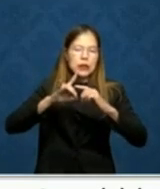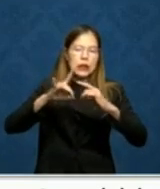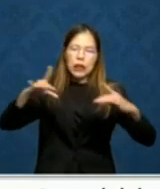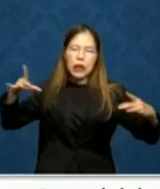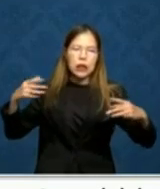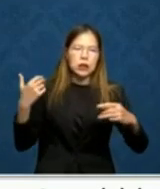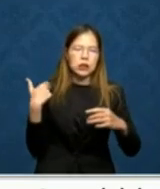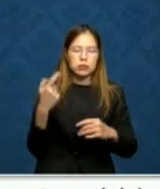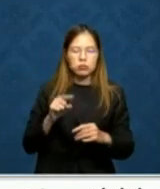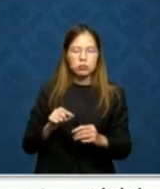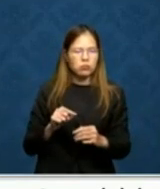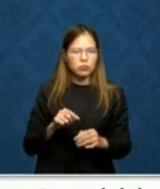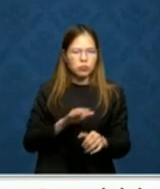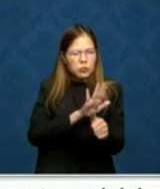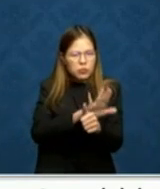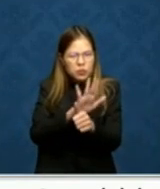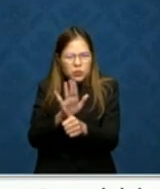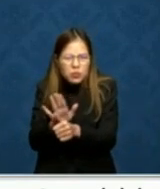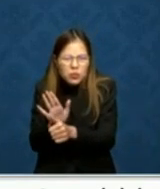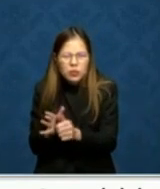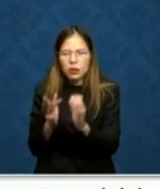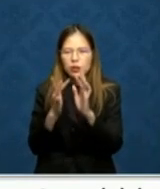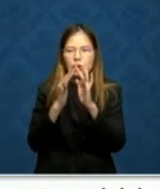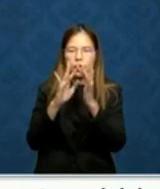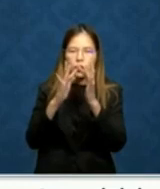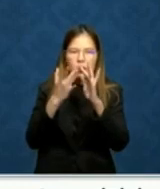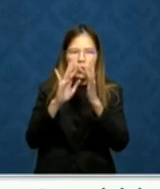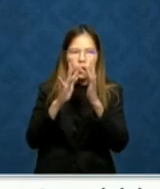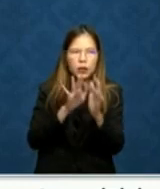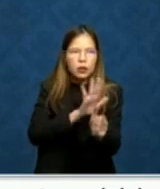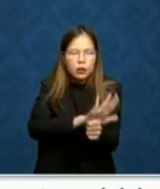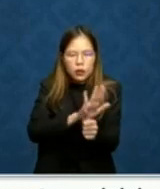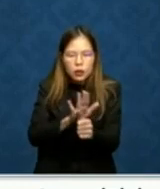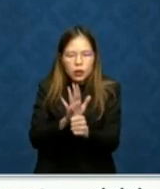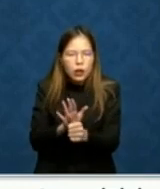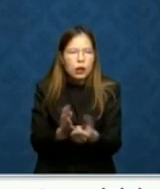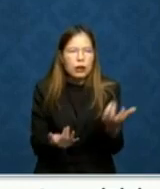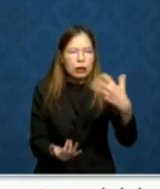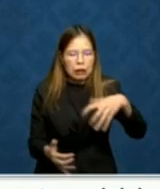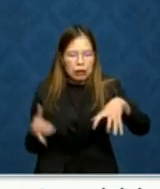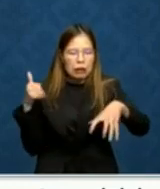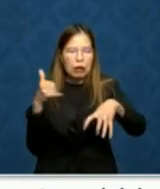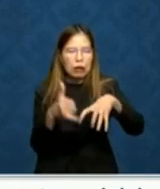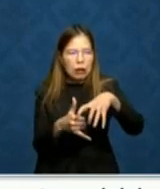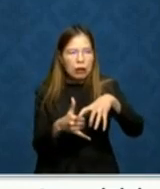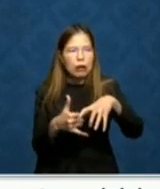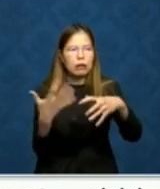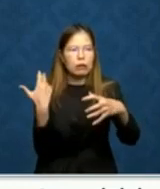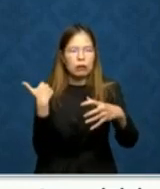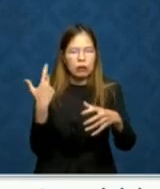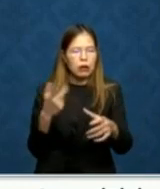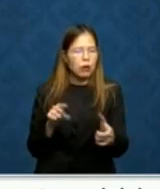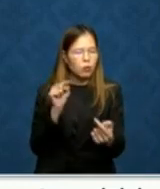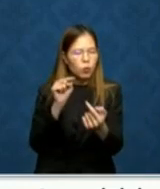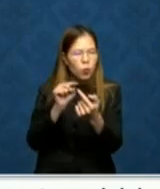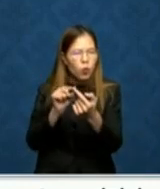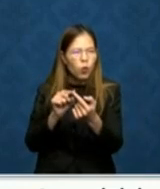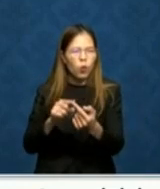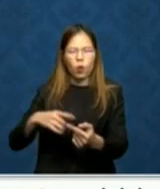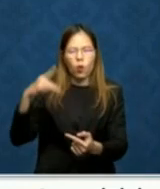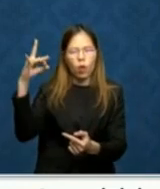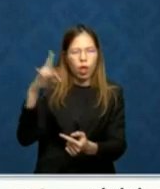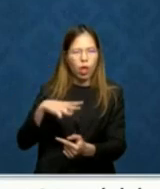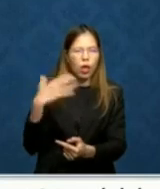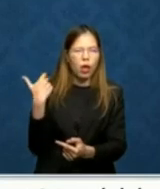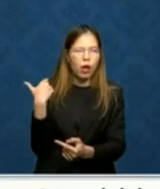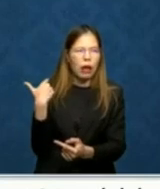ตอร์เหล่านั้นเนี่ยมักจะติดตามในโลกอินเทอร์เน็ตตามไปในสถานที่จริงที่เหยื่ออยู่ซึ่งอาจนำไปสู่สิ่งที่ร้ายแรงกว่าอย่